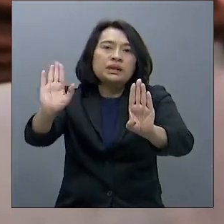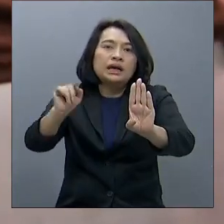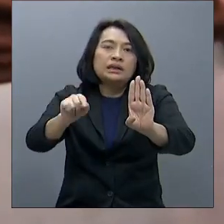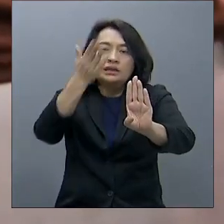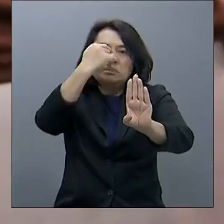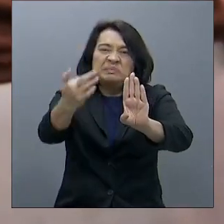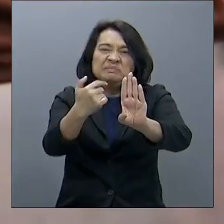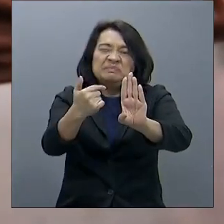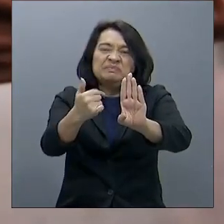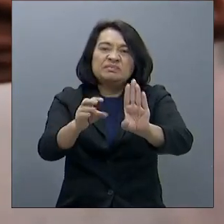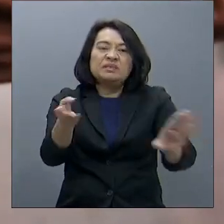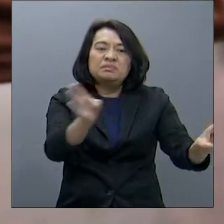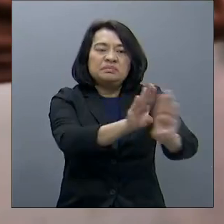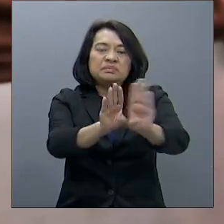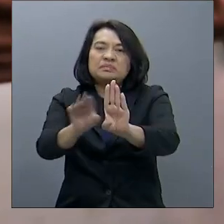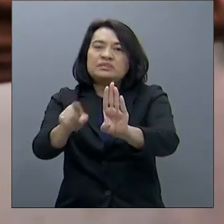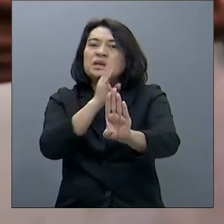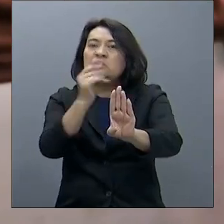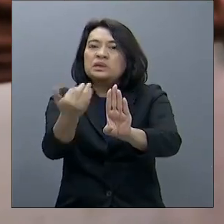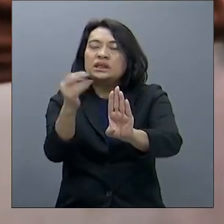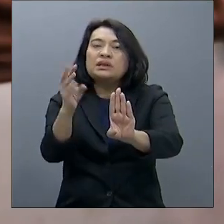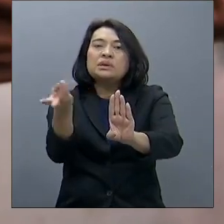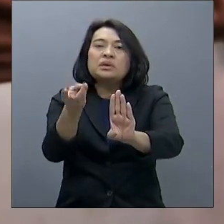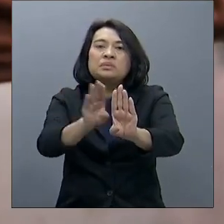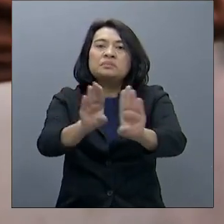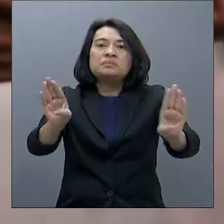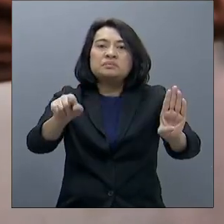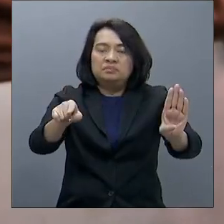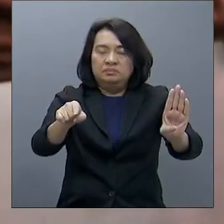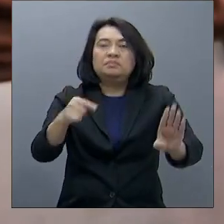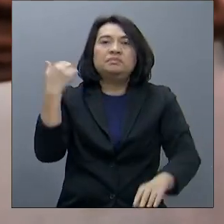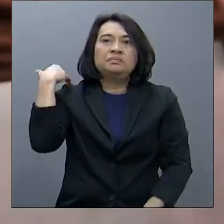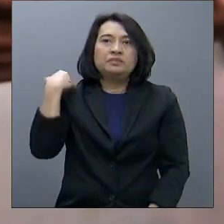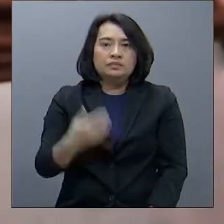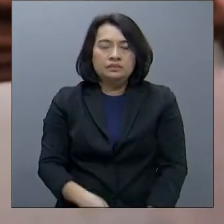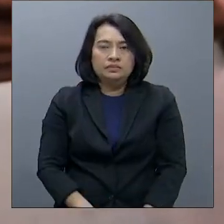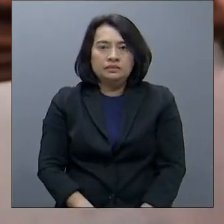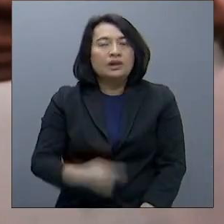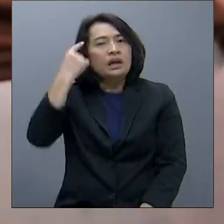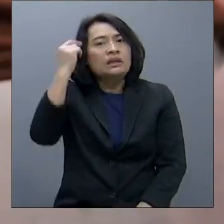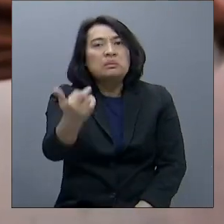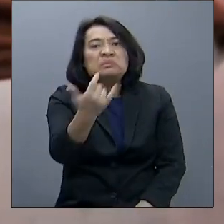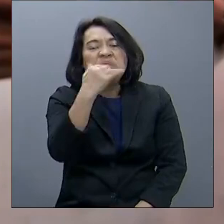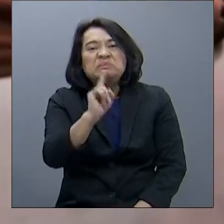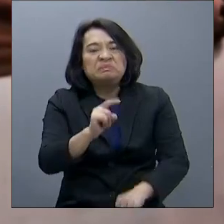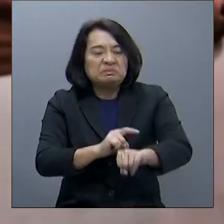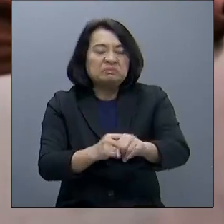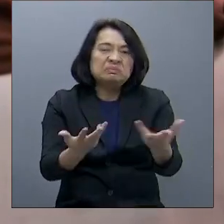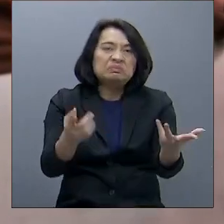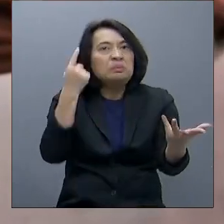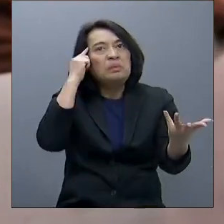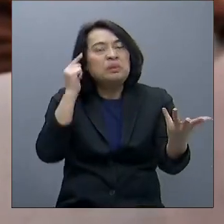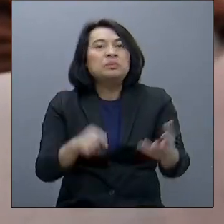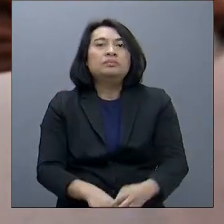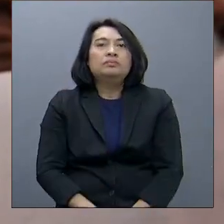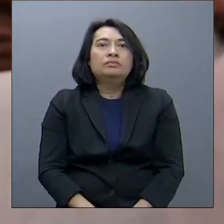ากลิ่นมันไม่เยอะมันไม่มากอะไรเงี้ยเราก็สามารถเปิดได้ค่ะแต่ว่าไม่รู้ว่ากลิ่นมันจะมาเวลาไหนเวลา